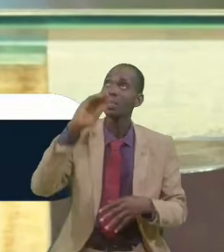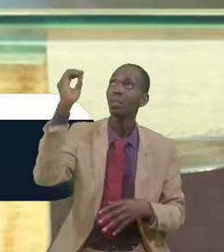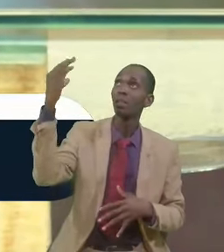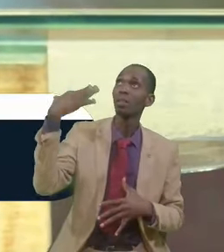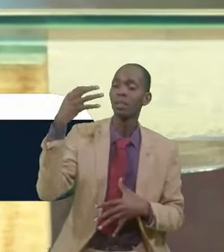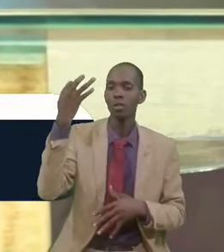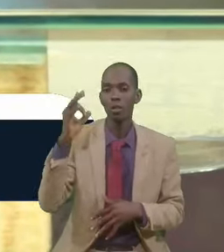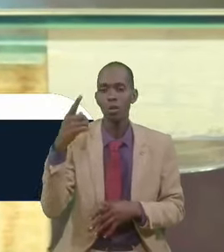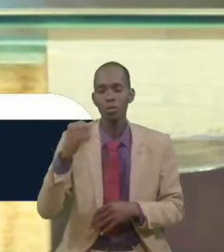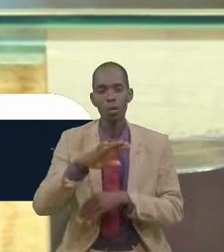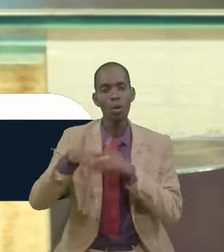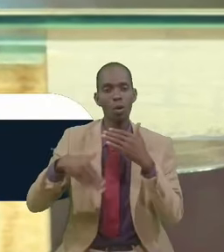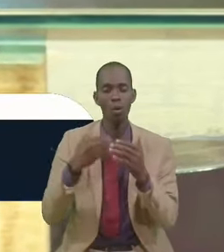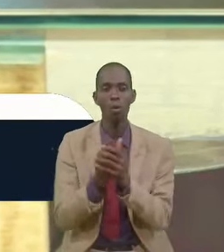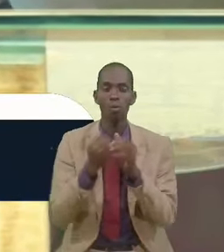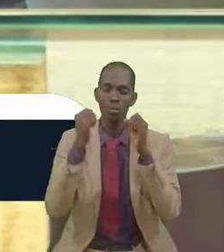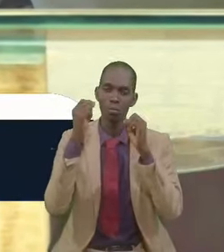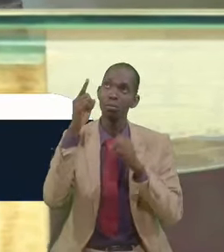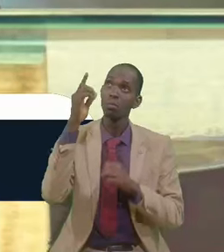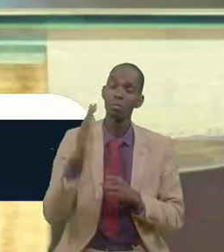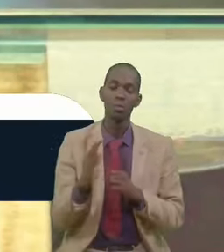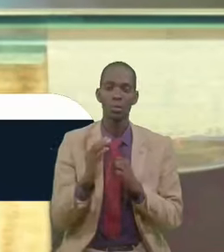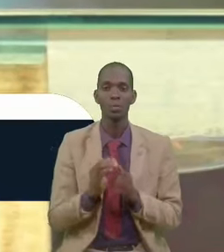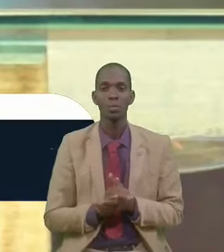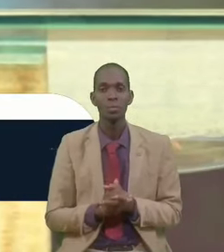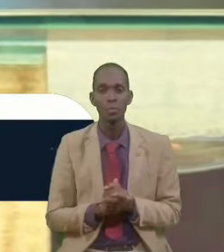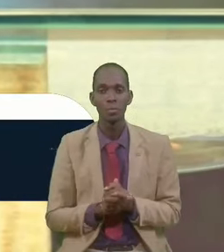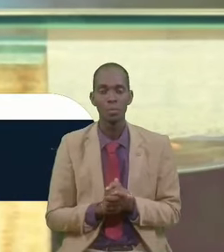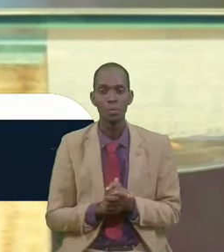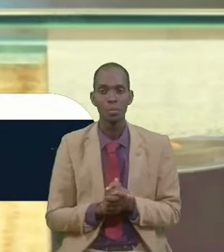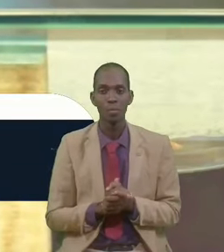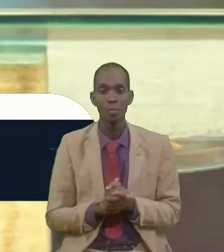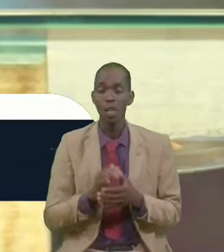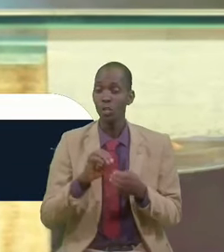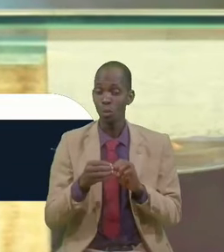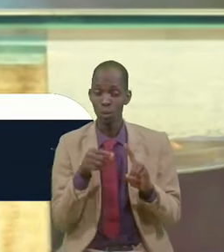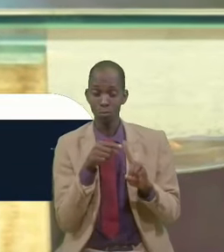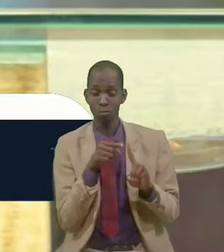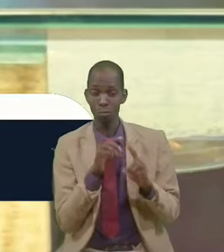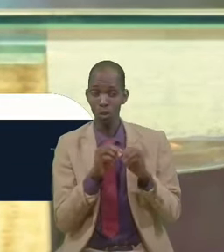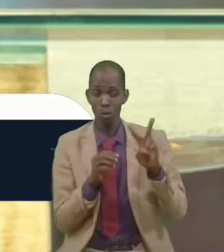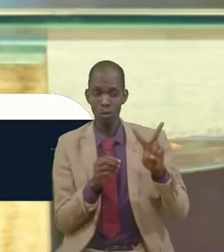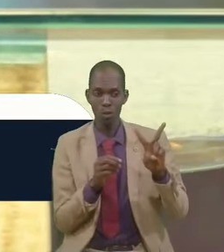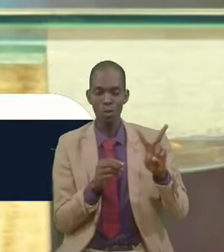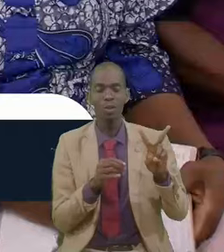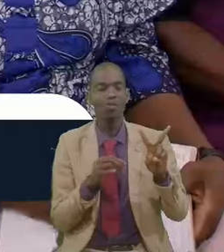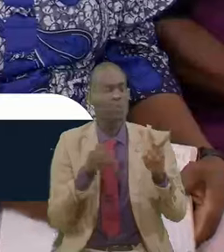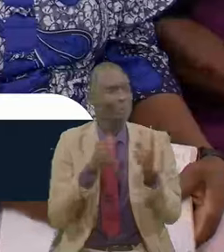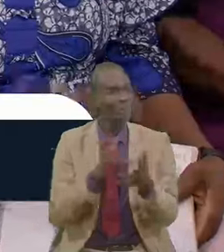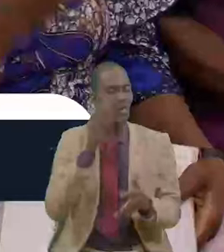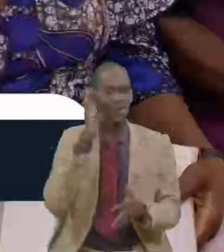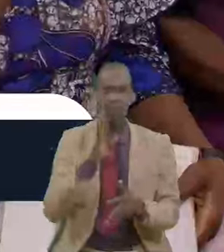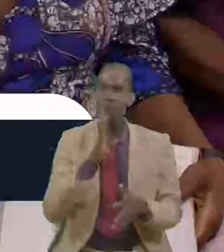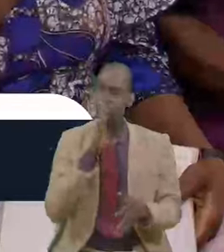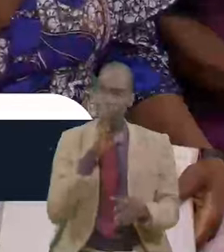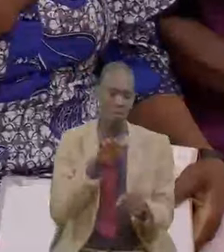du Tout-Puissant. Numéro 2, ce numéro 2 sera accompli dans